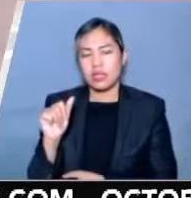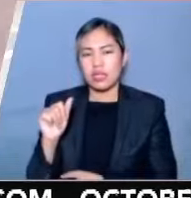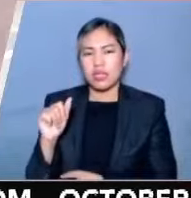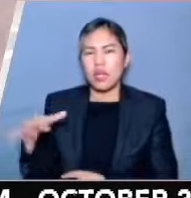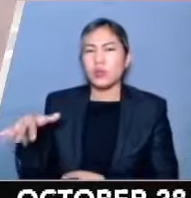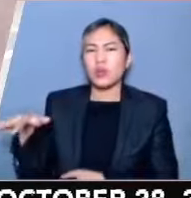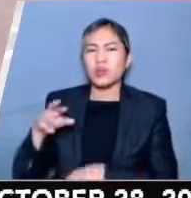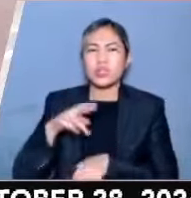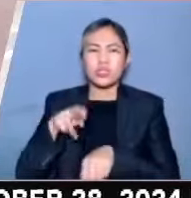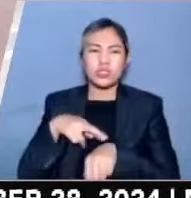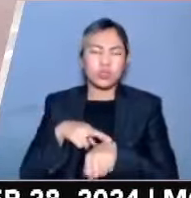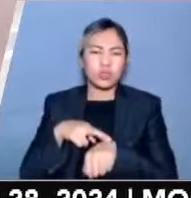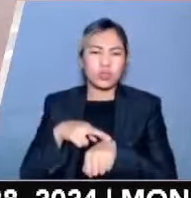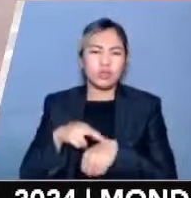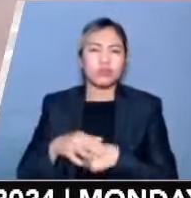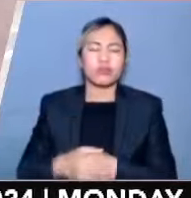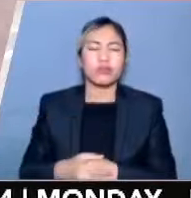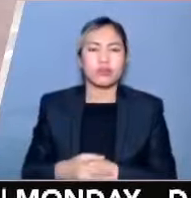po